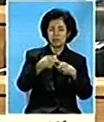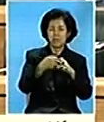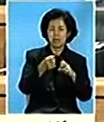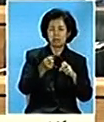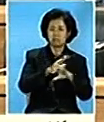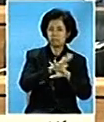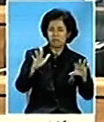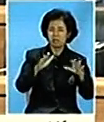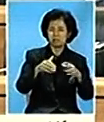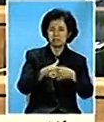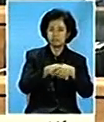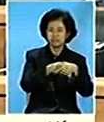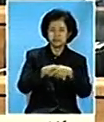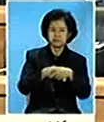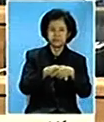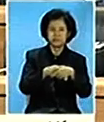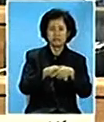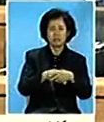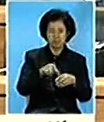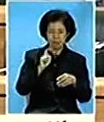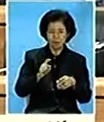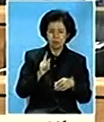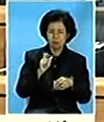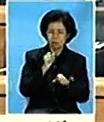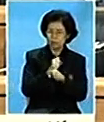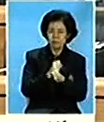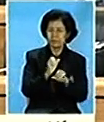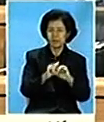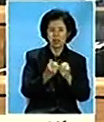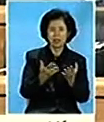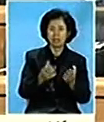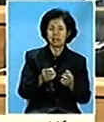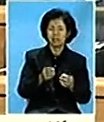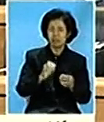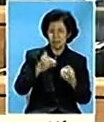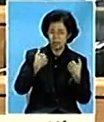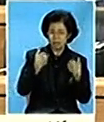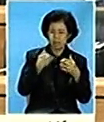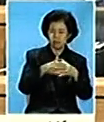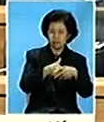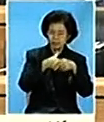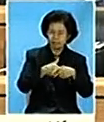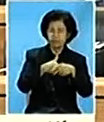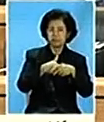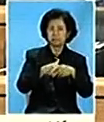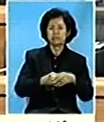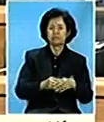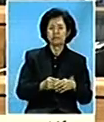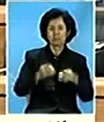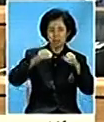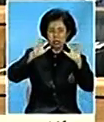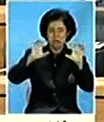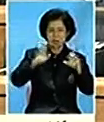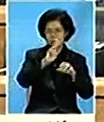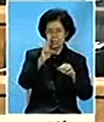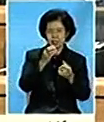คคีที่เราจะต้องเร่งดำเนินการทำอย่างไรถึงจะให้เกิดความปรองดองขึ้นซึ่งรัฐบาลก็ใช้เ